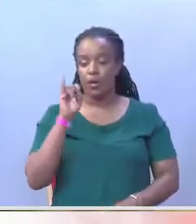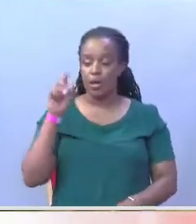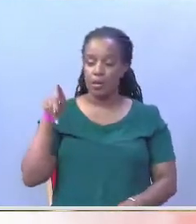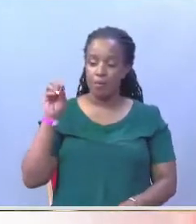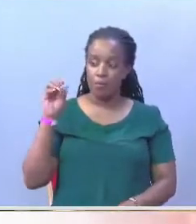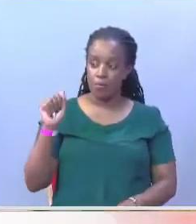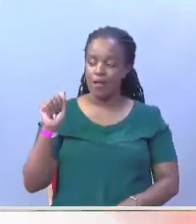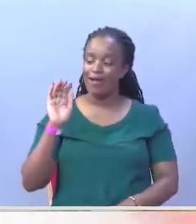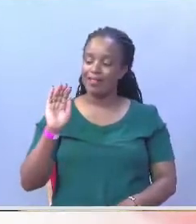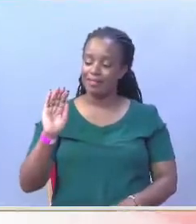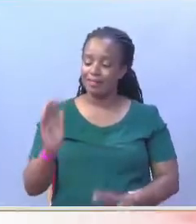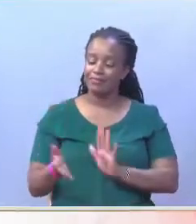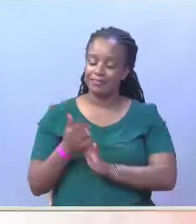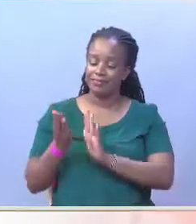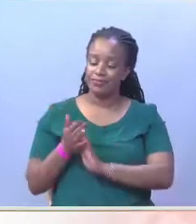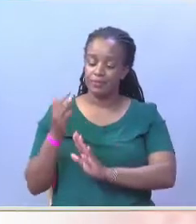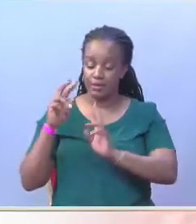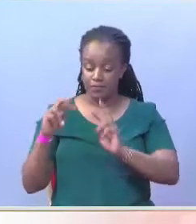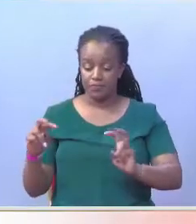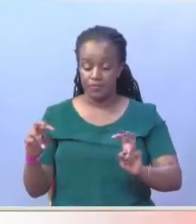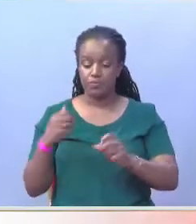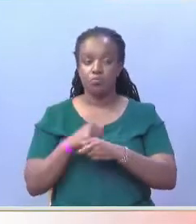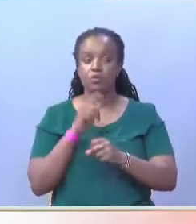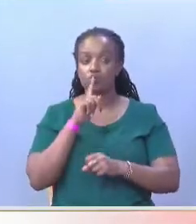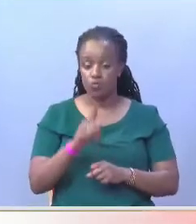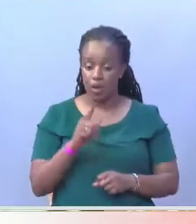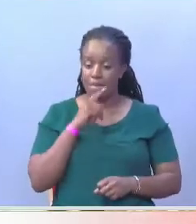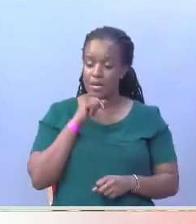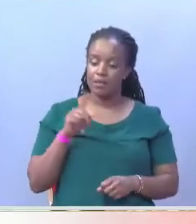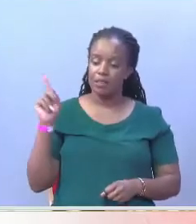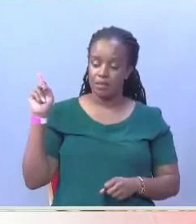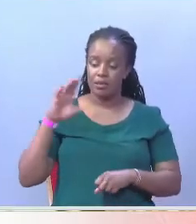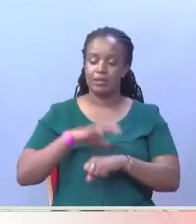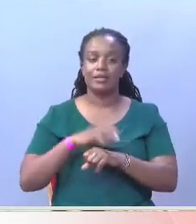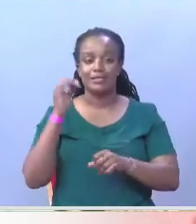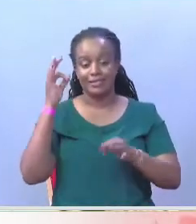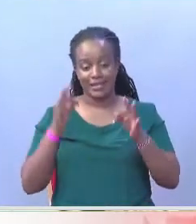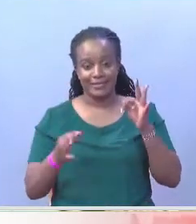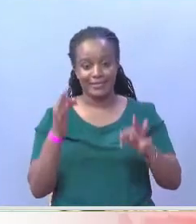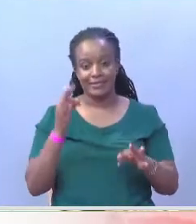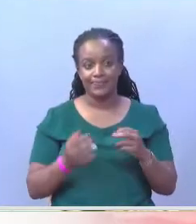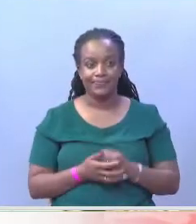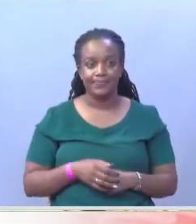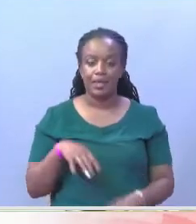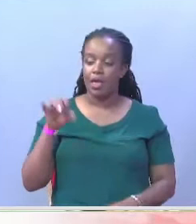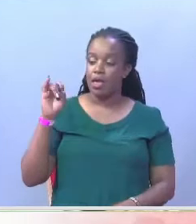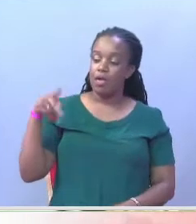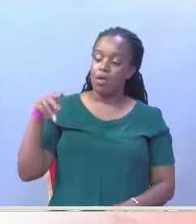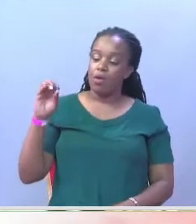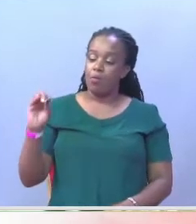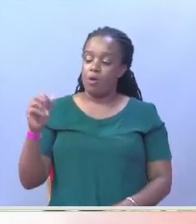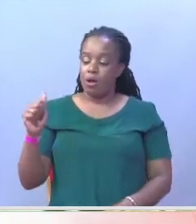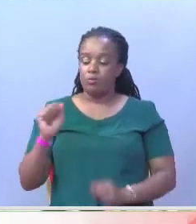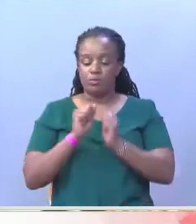them to speed up the investigation to ensure more guy gets justice. Ile kitego ya upelelezi ya IPOA tumekuwa naye the whole